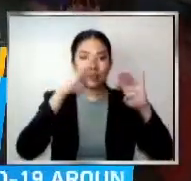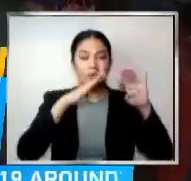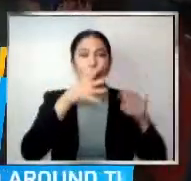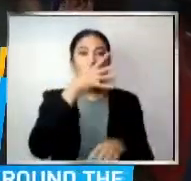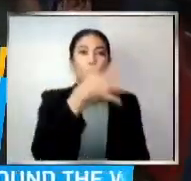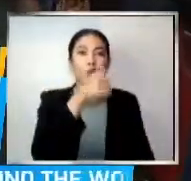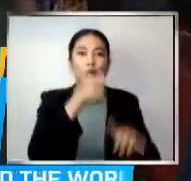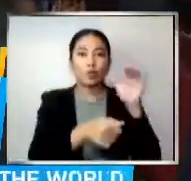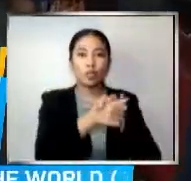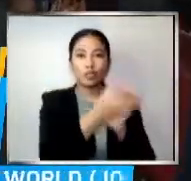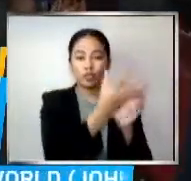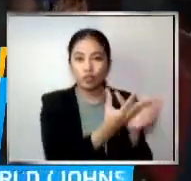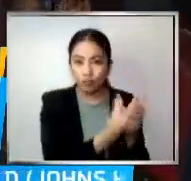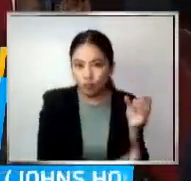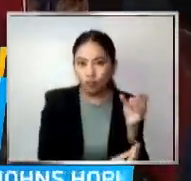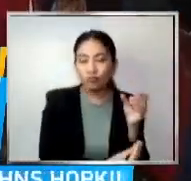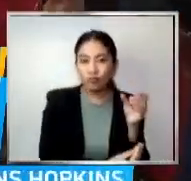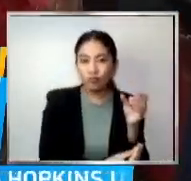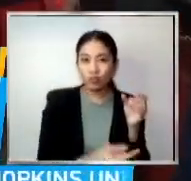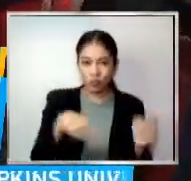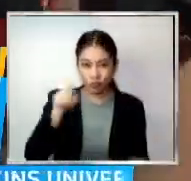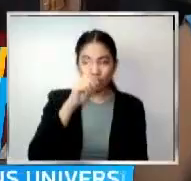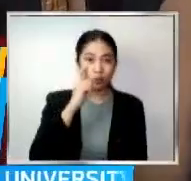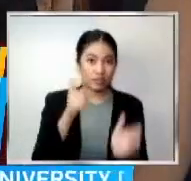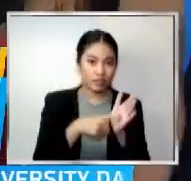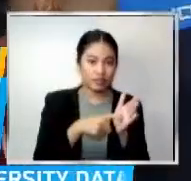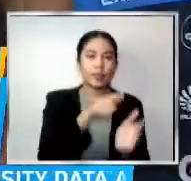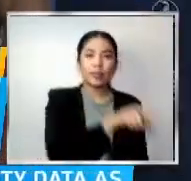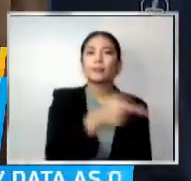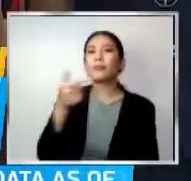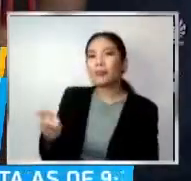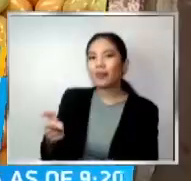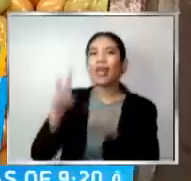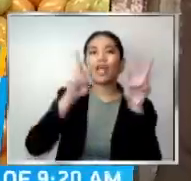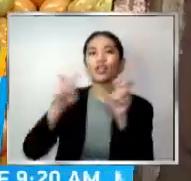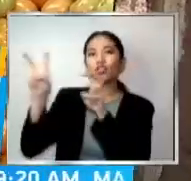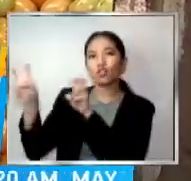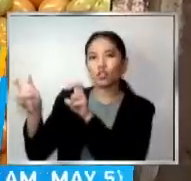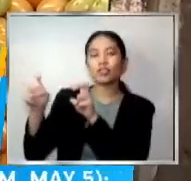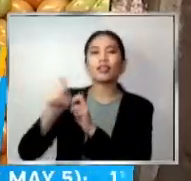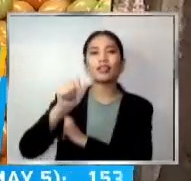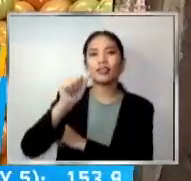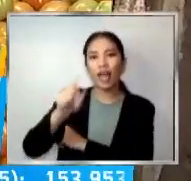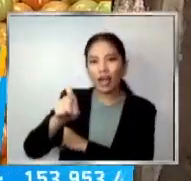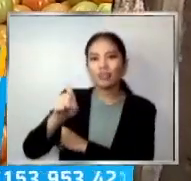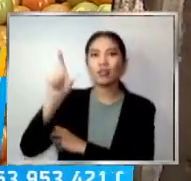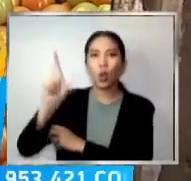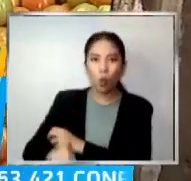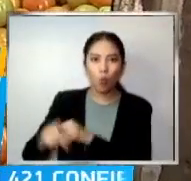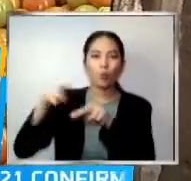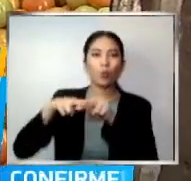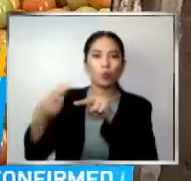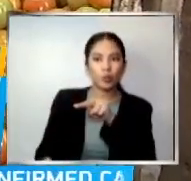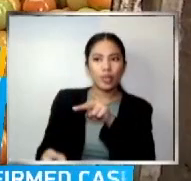yung issue ng importasyon at saka yung pagbaba ng taripa, meron na pong mga binabalangkas na solusyon